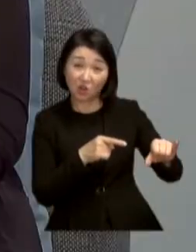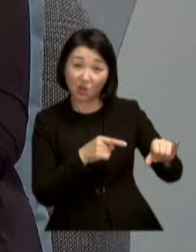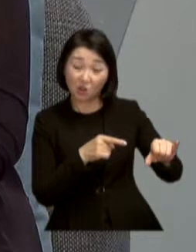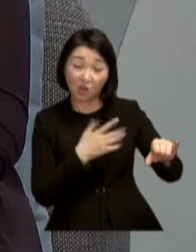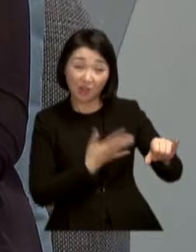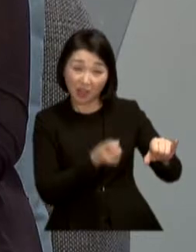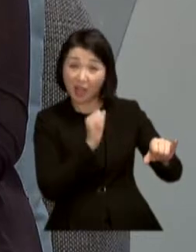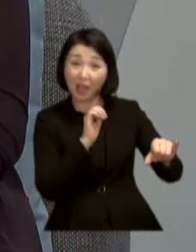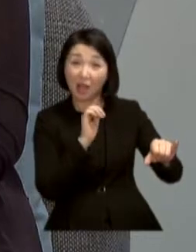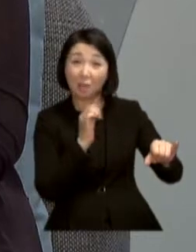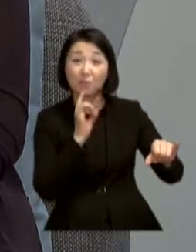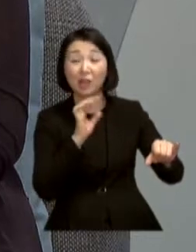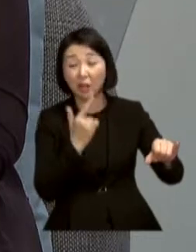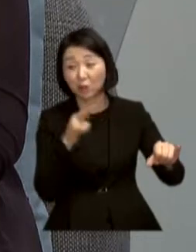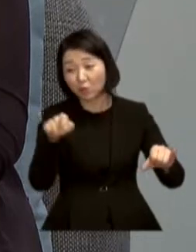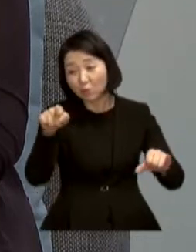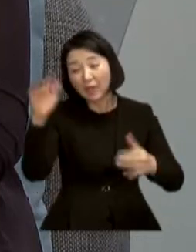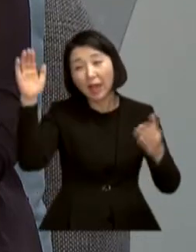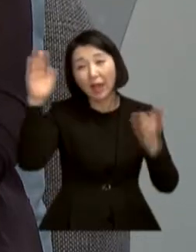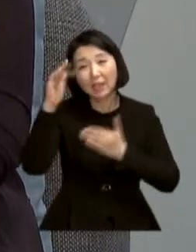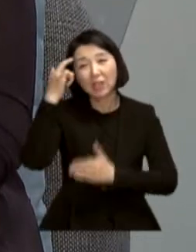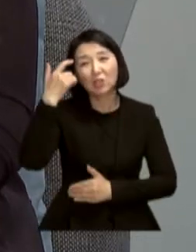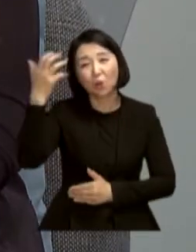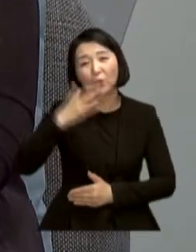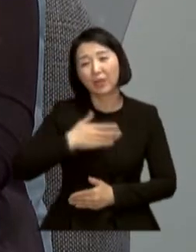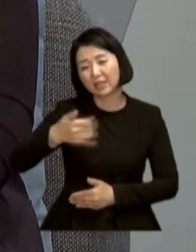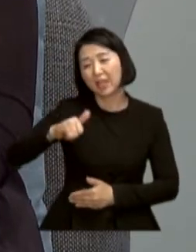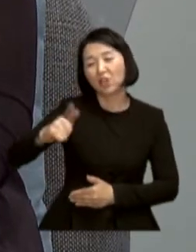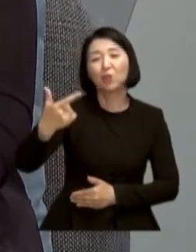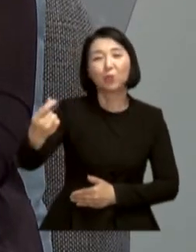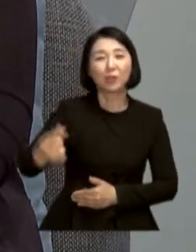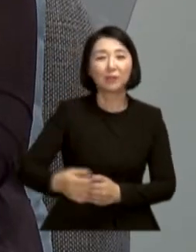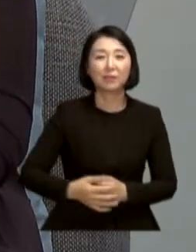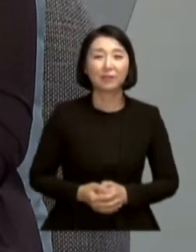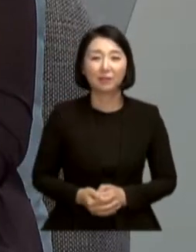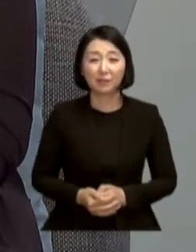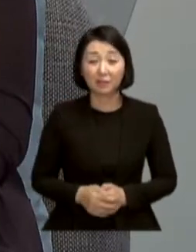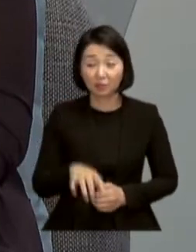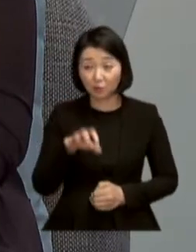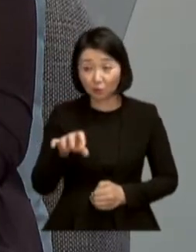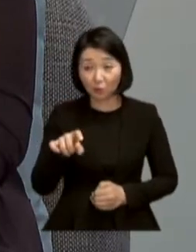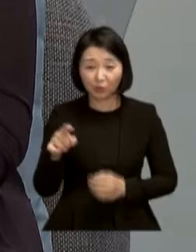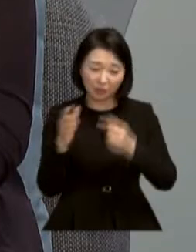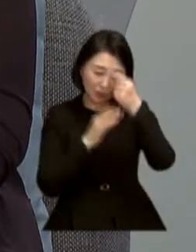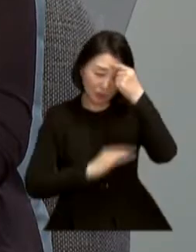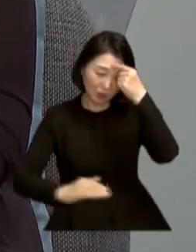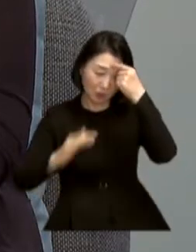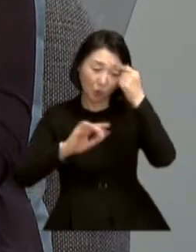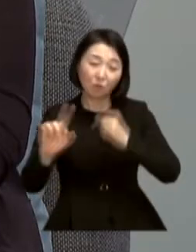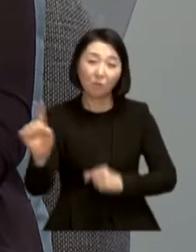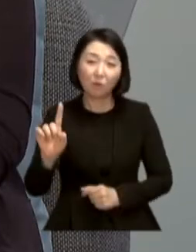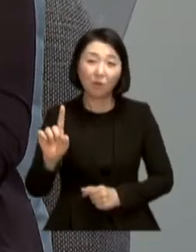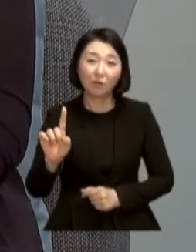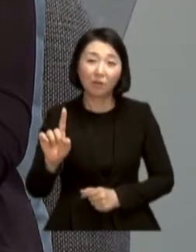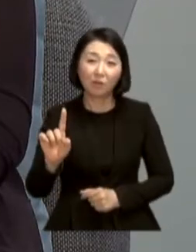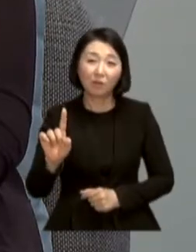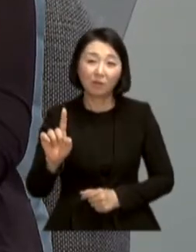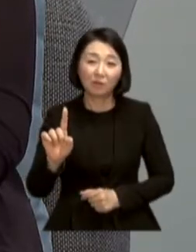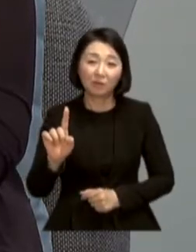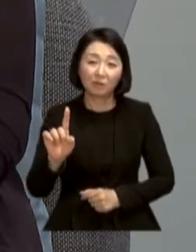그곳에 있는 영혼도 다 내 자녀들이에요. 그래서 그곳에 있는 교회 성도들이 진짜로 우리를 파더 마더라고